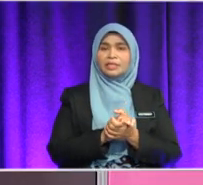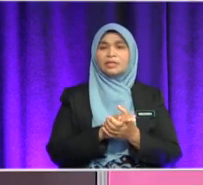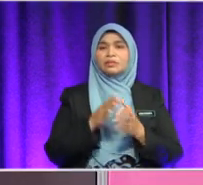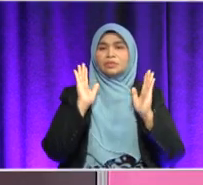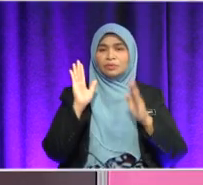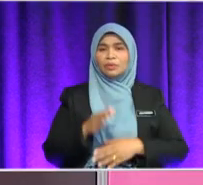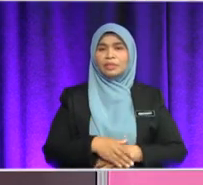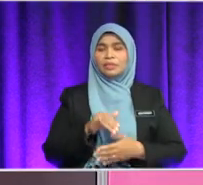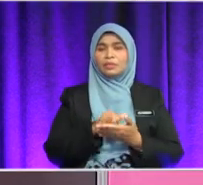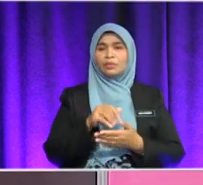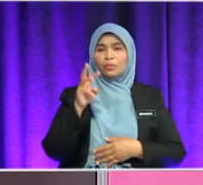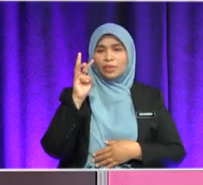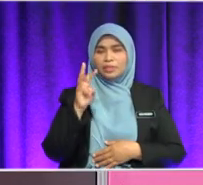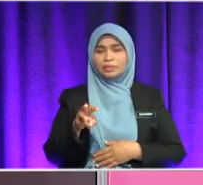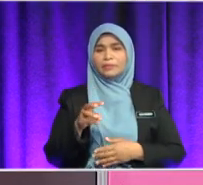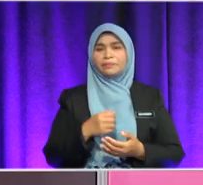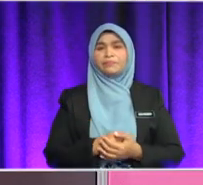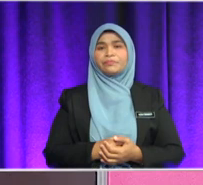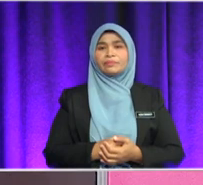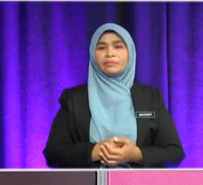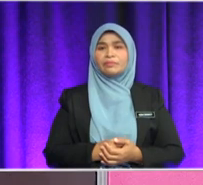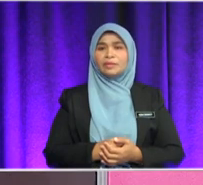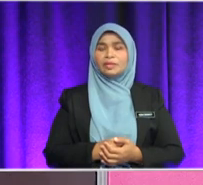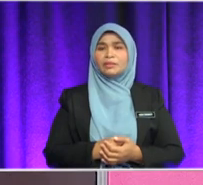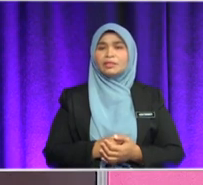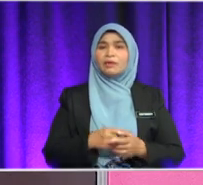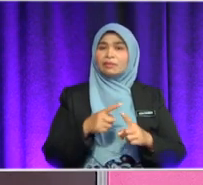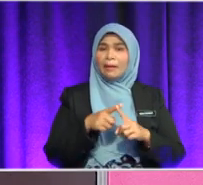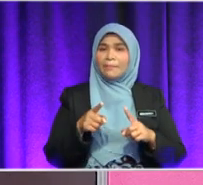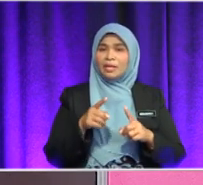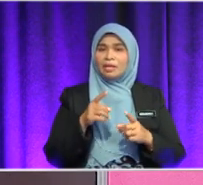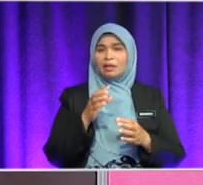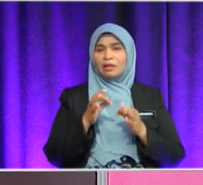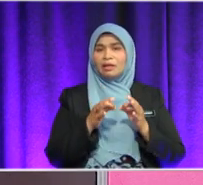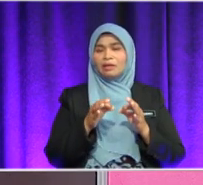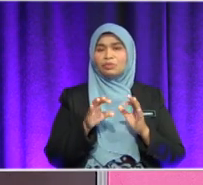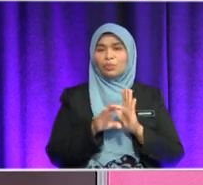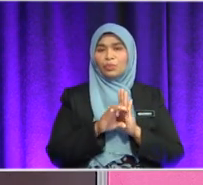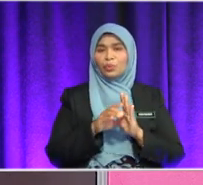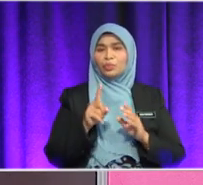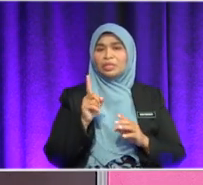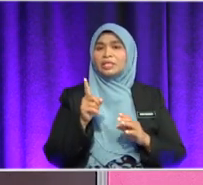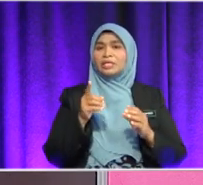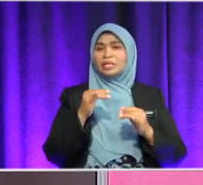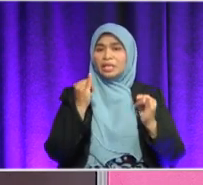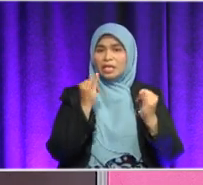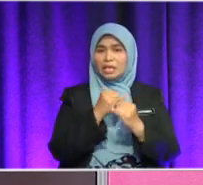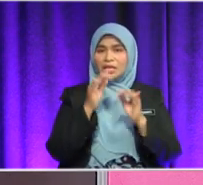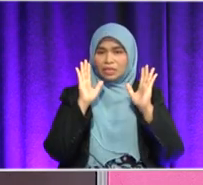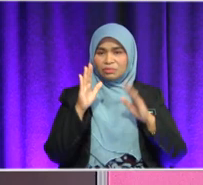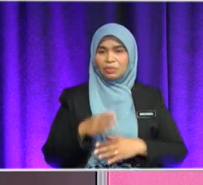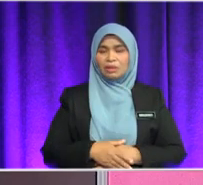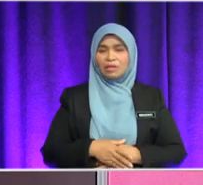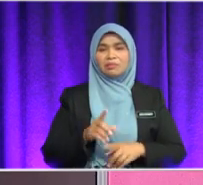ingkar itu dia tidak percaya bahwa kewajiban salat itu ke atas dia itu terbatal Iman tapi kalau dia tidak Salat